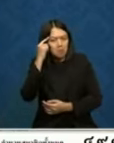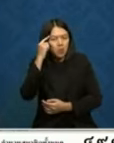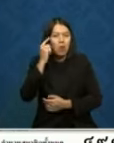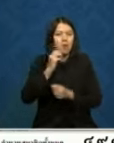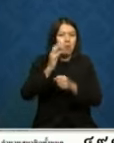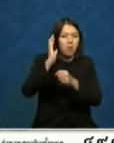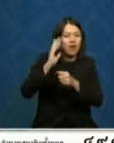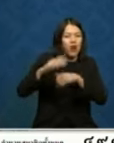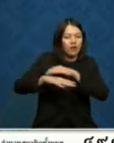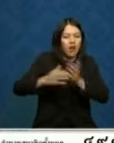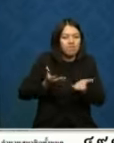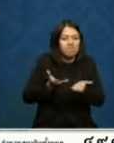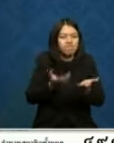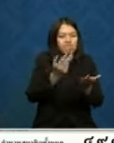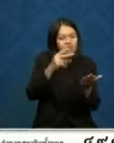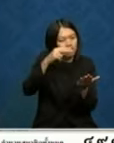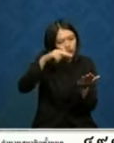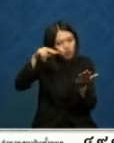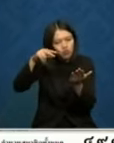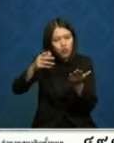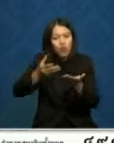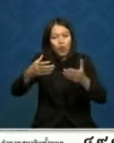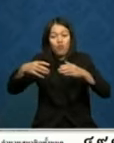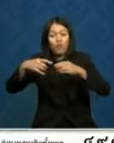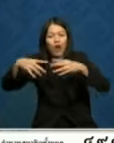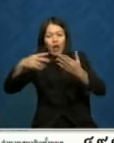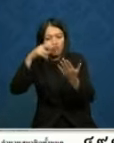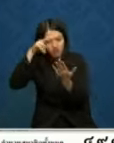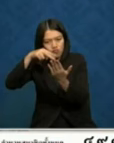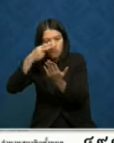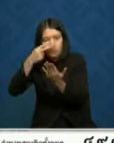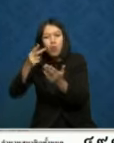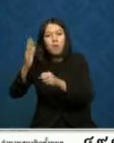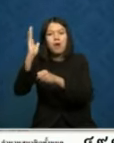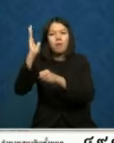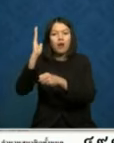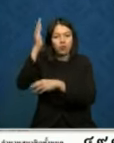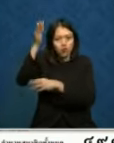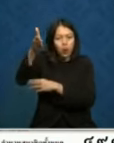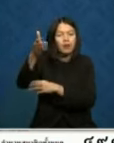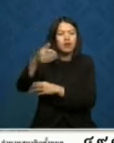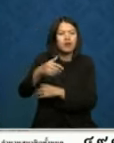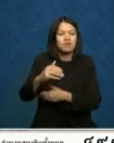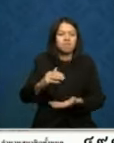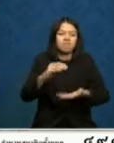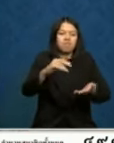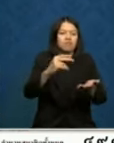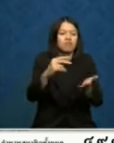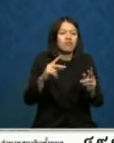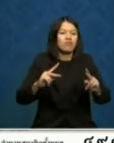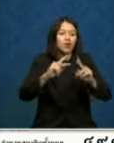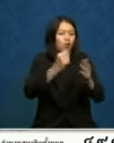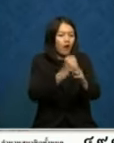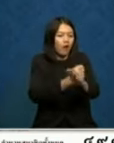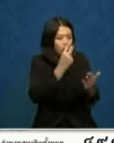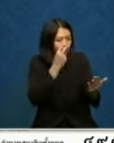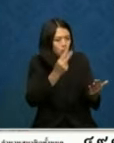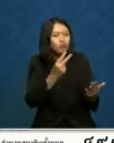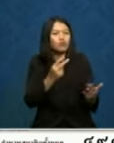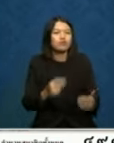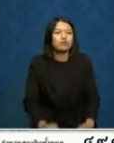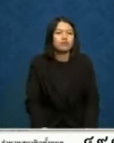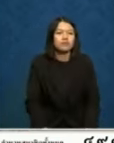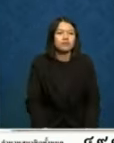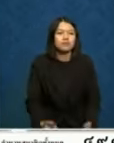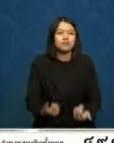ได้พูดผมจะเอาหลักฐานตรงนี้ยื่นให้เพื่อนสมาชิกฝ่ายค้านี่แหละเอามาอภิปรายในอนาคตและกองตั้งตัวนั้นให้กับกระทรวงแรงงานในอนาคตท้